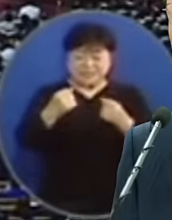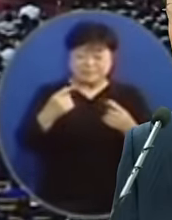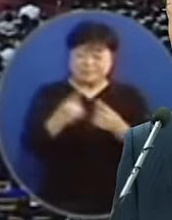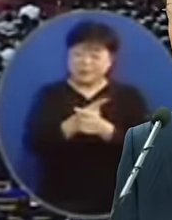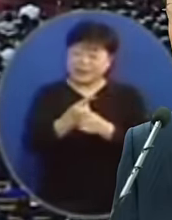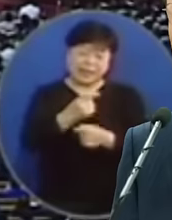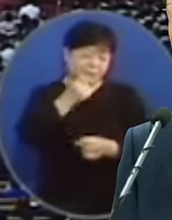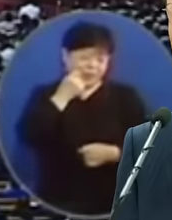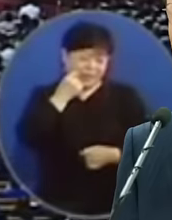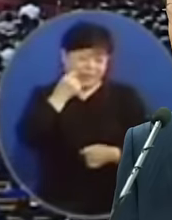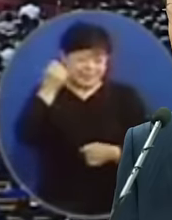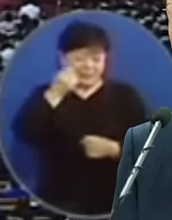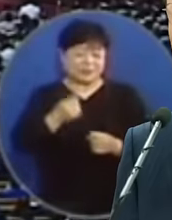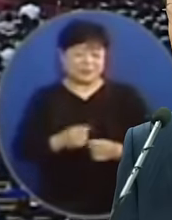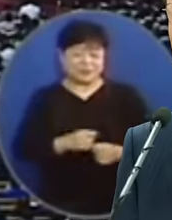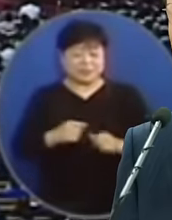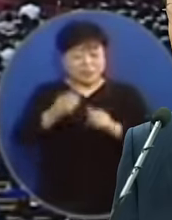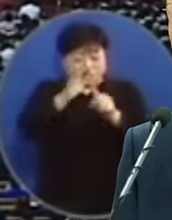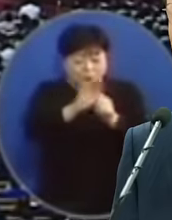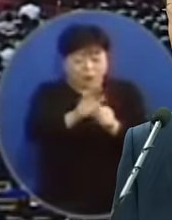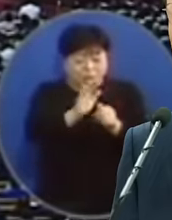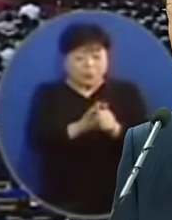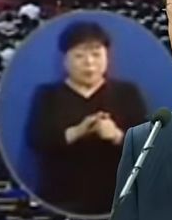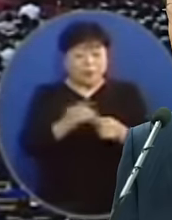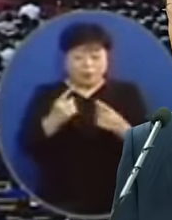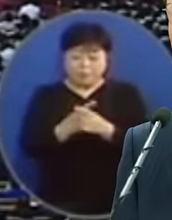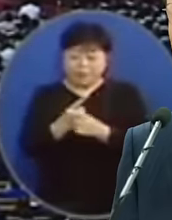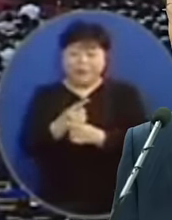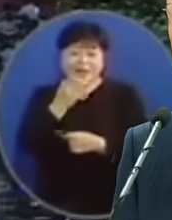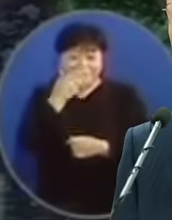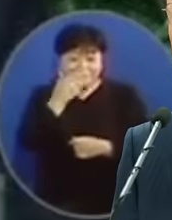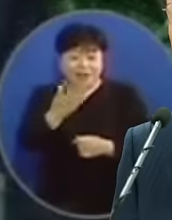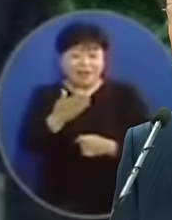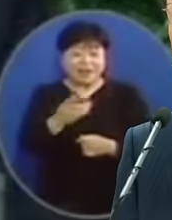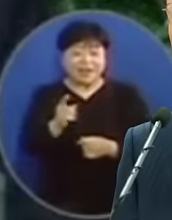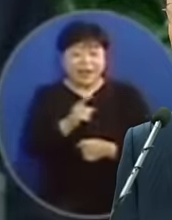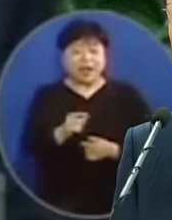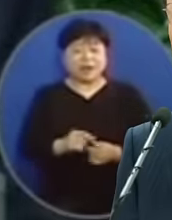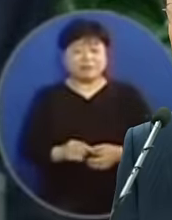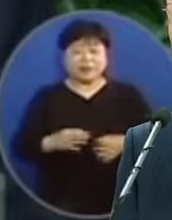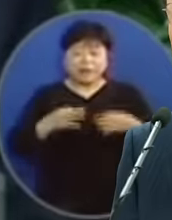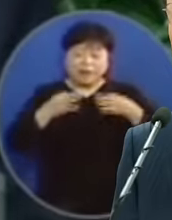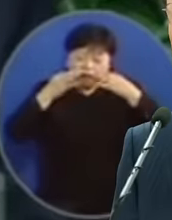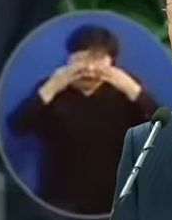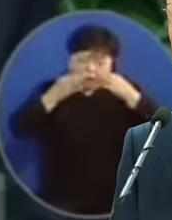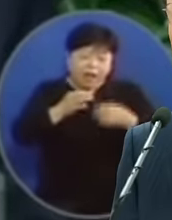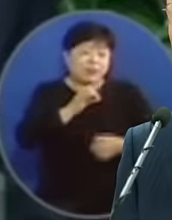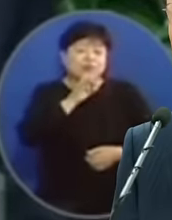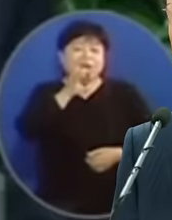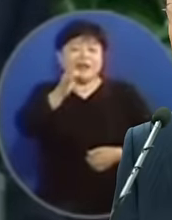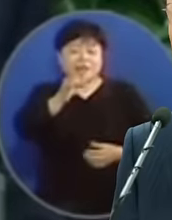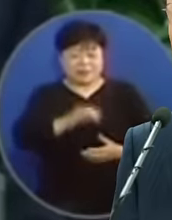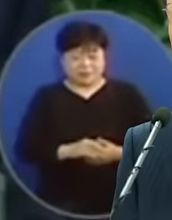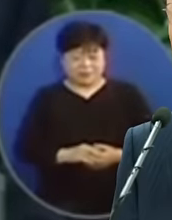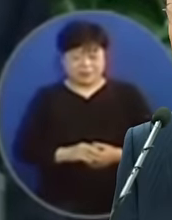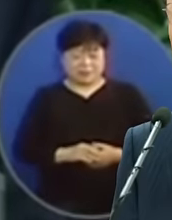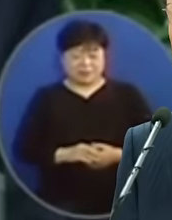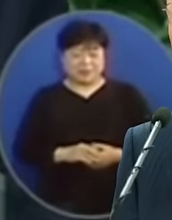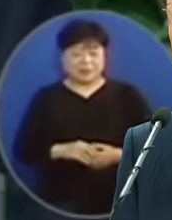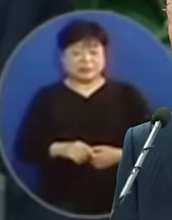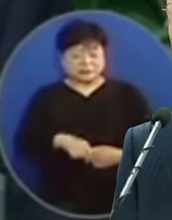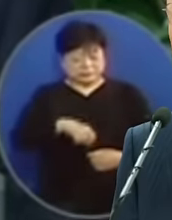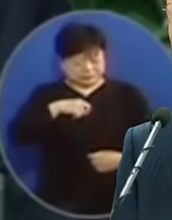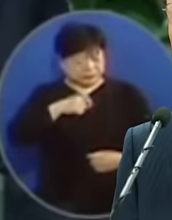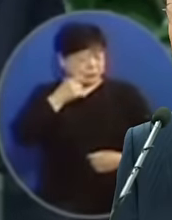변화가 안 돼요. 성령의 역사가 이마에 변화된 것입니다. 아무리 여러분 애쓰고 노력해도 여러분 힘으로 의로운 사람이